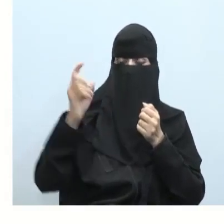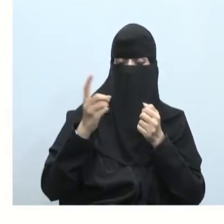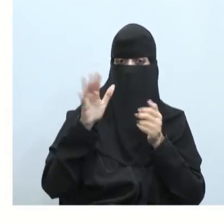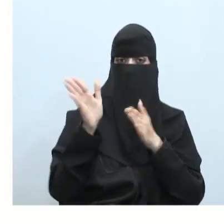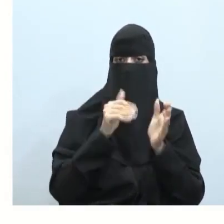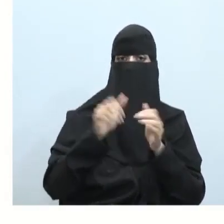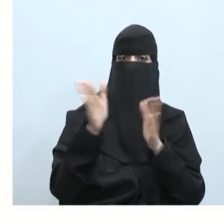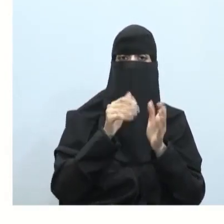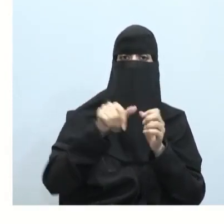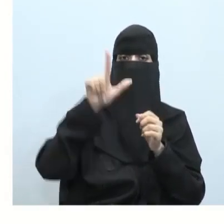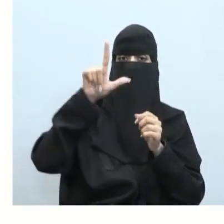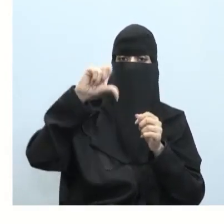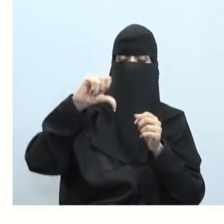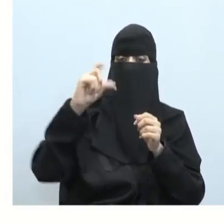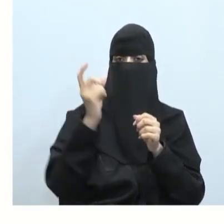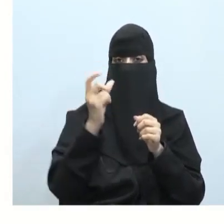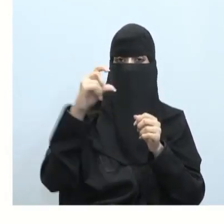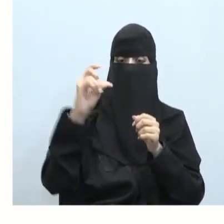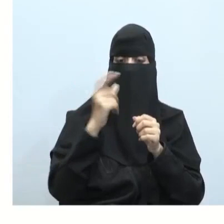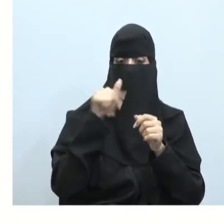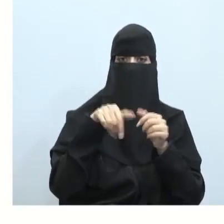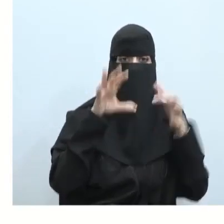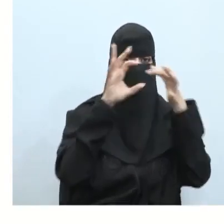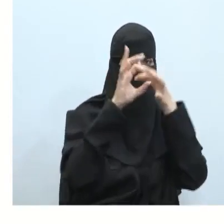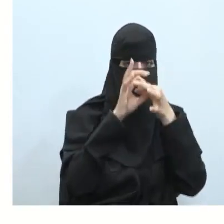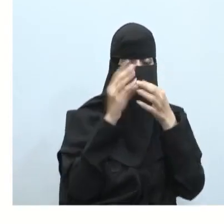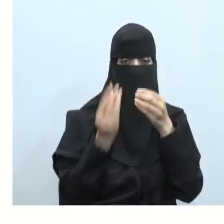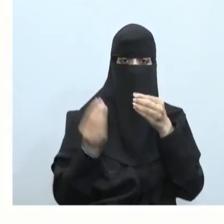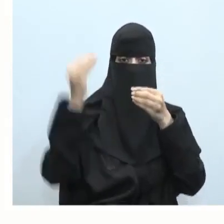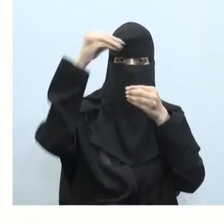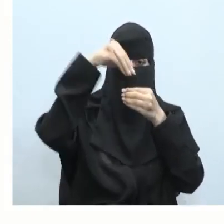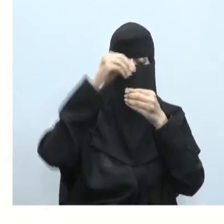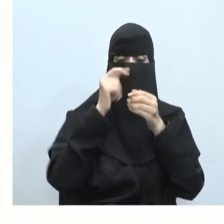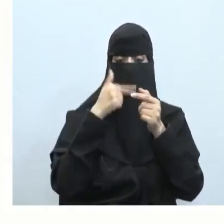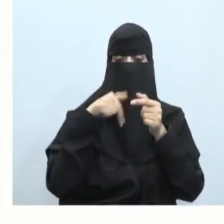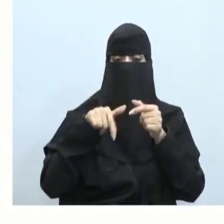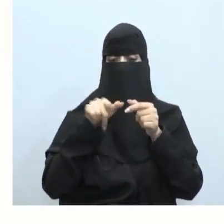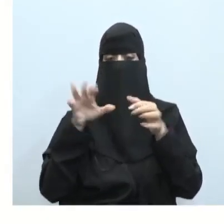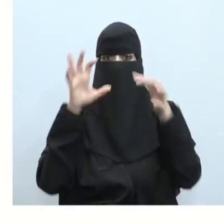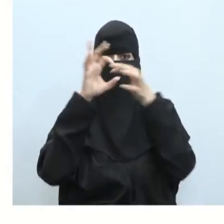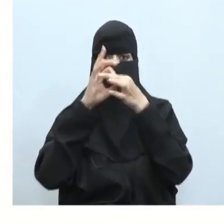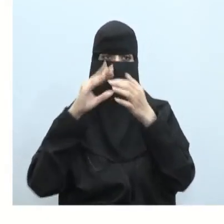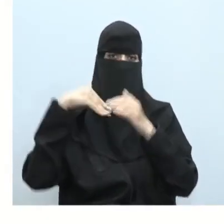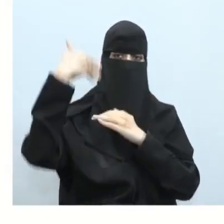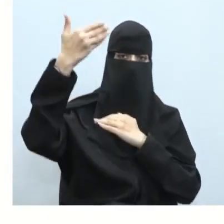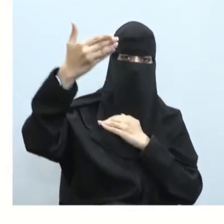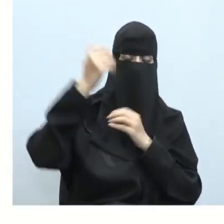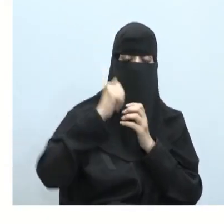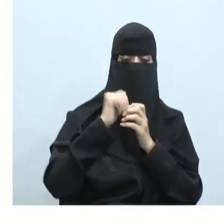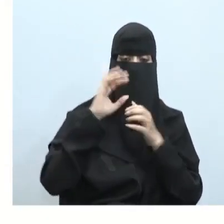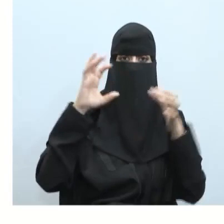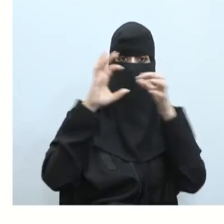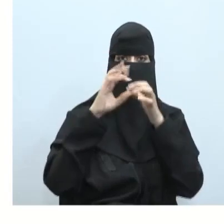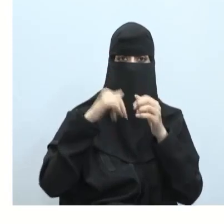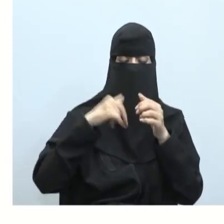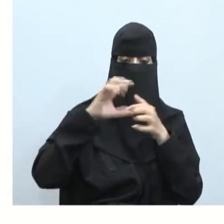اللودر الرابط او المحمل هذا عمله ماذا الاتصال الخارجي الاتصال